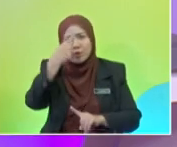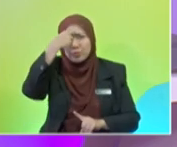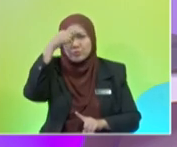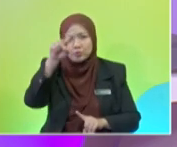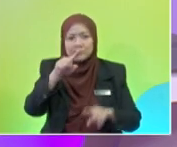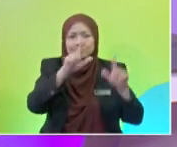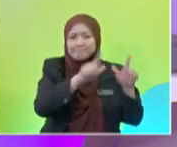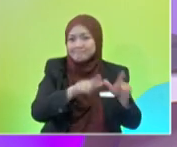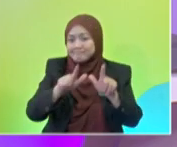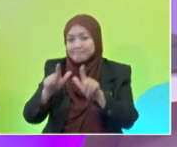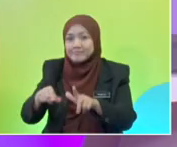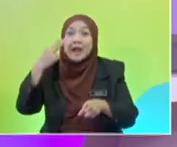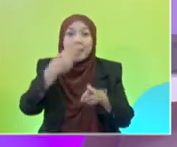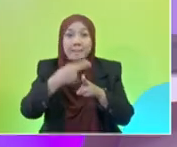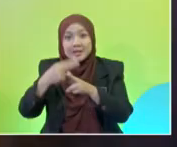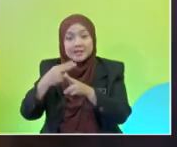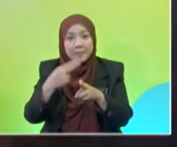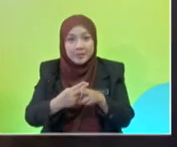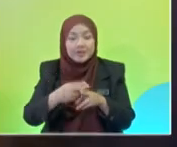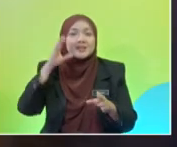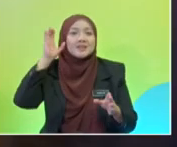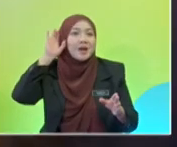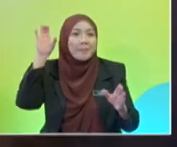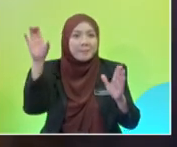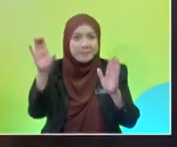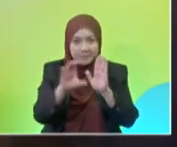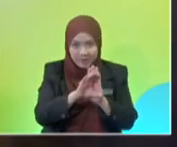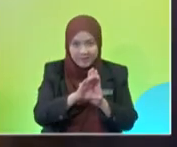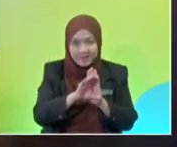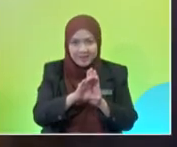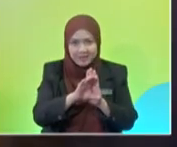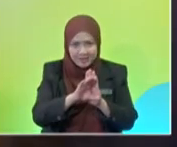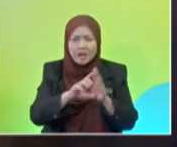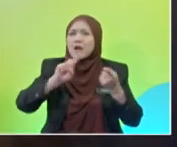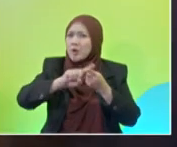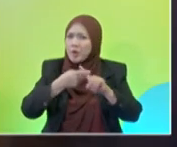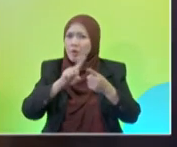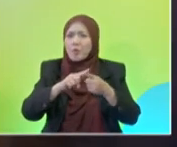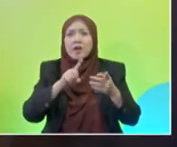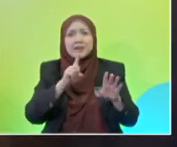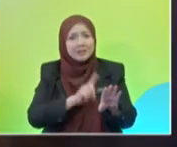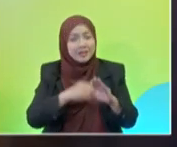gambar tersebut bunyi bantu sama-sama